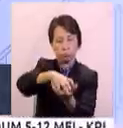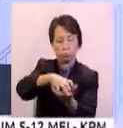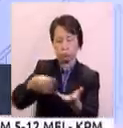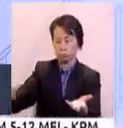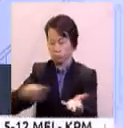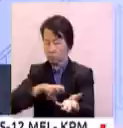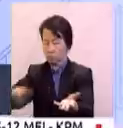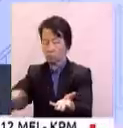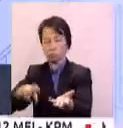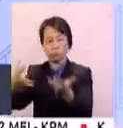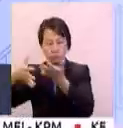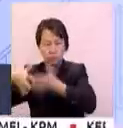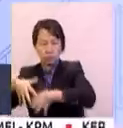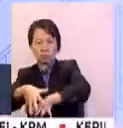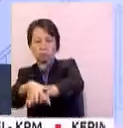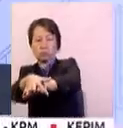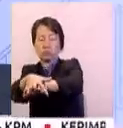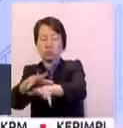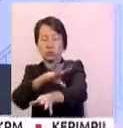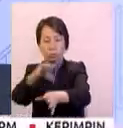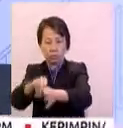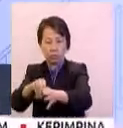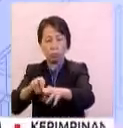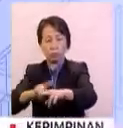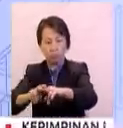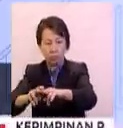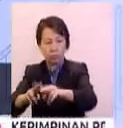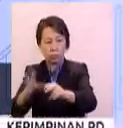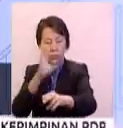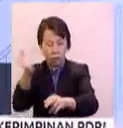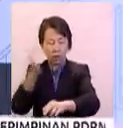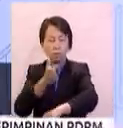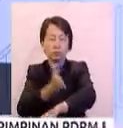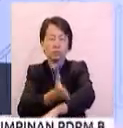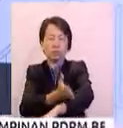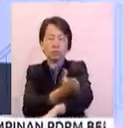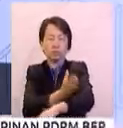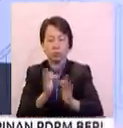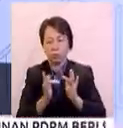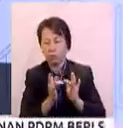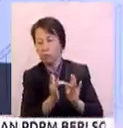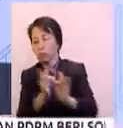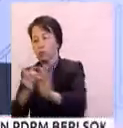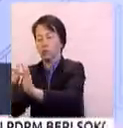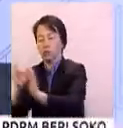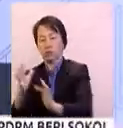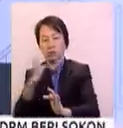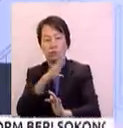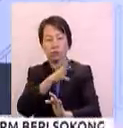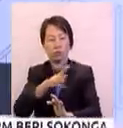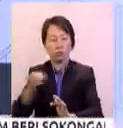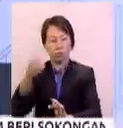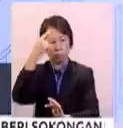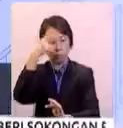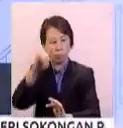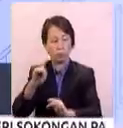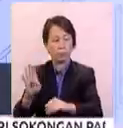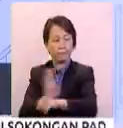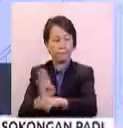transport infrastructure including rail will improve connectivity and spur